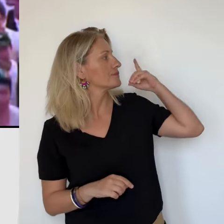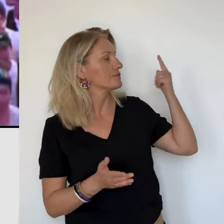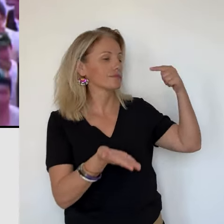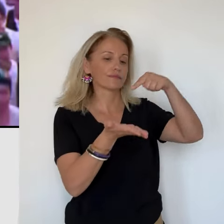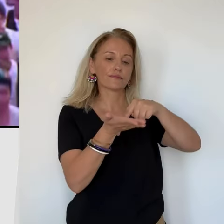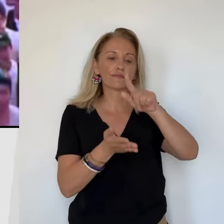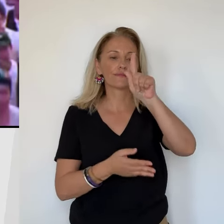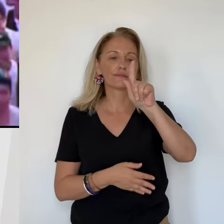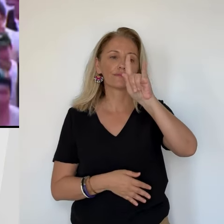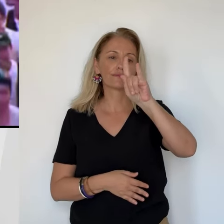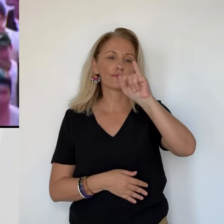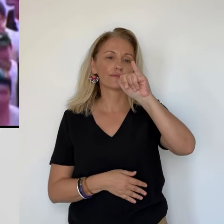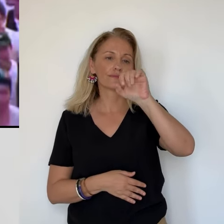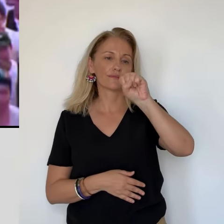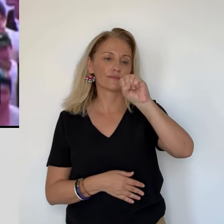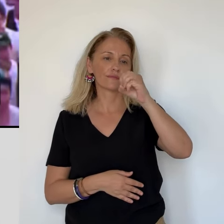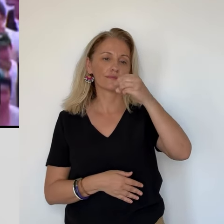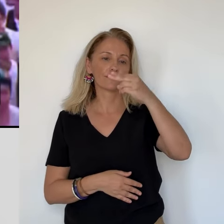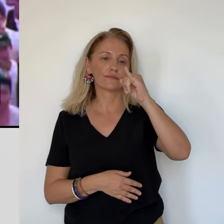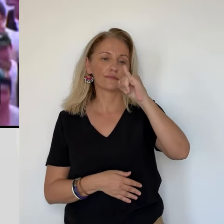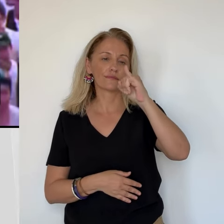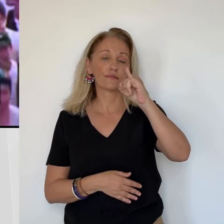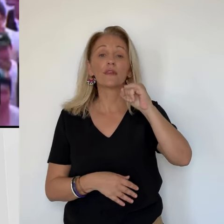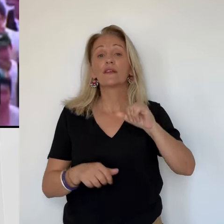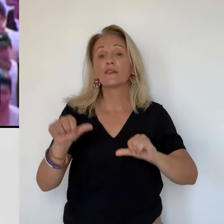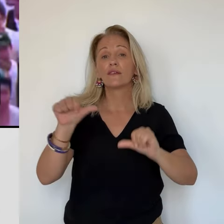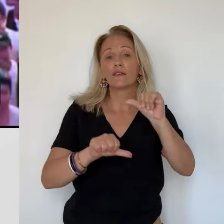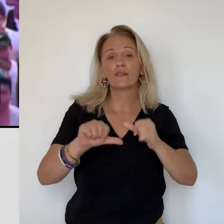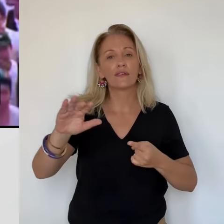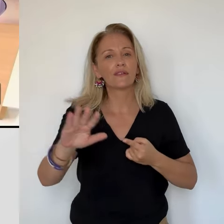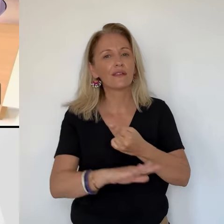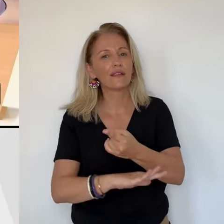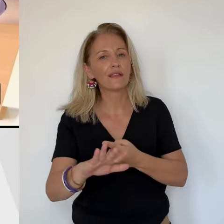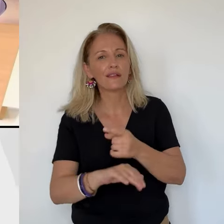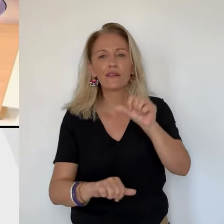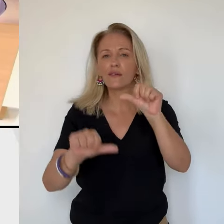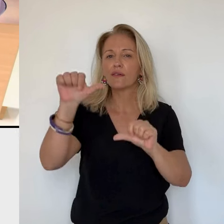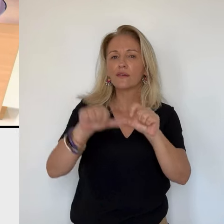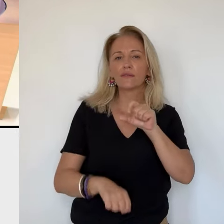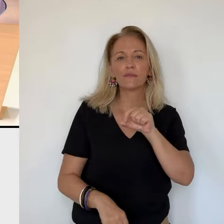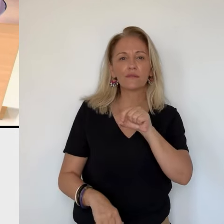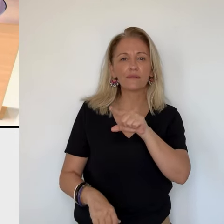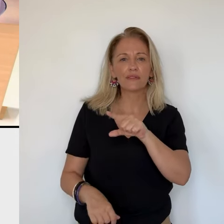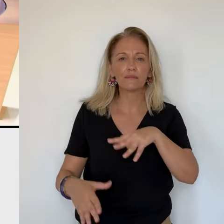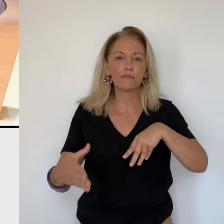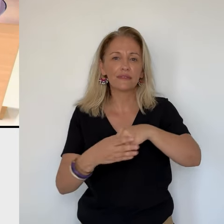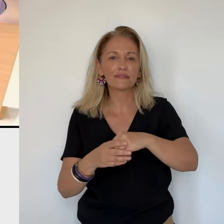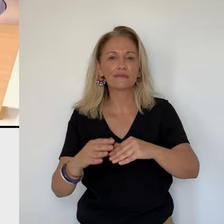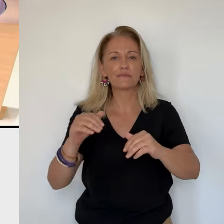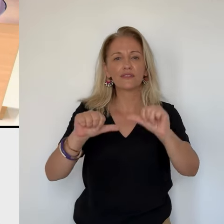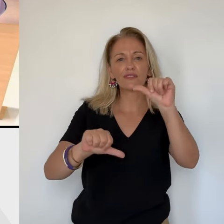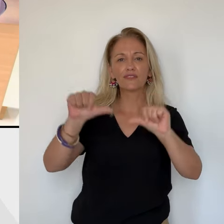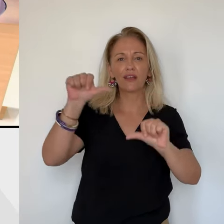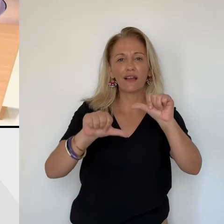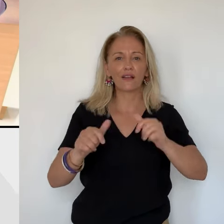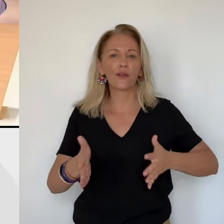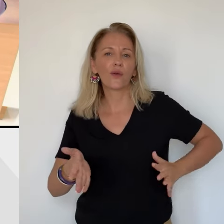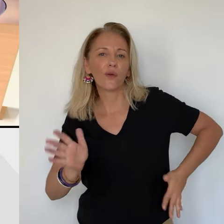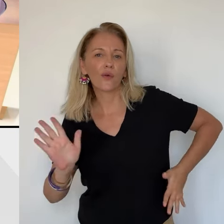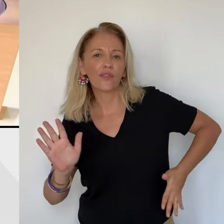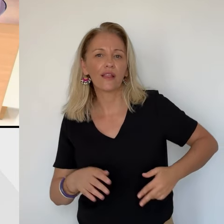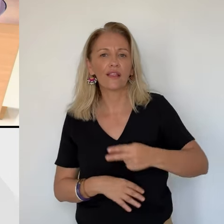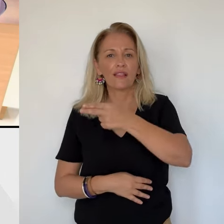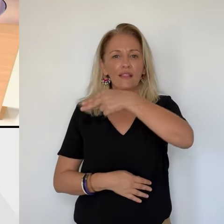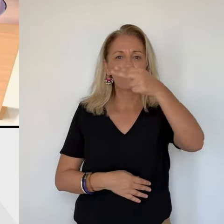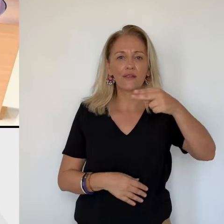Je vous en parlais, le trail de l'Orient s'était lancé ce dimanche depuis le village de Guisogne, une course reconnue au Challenge Skyrunning National